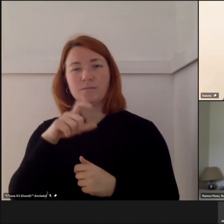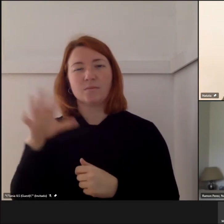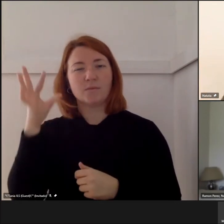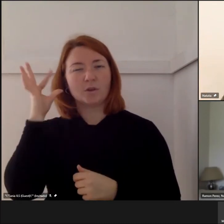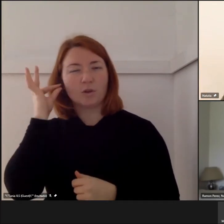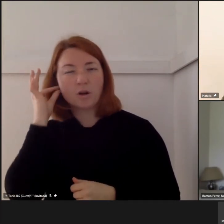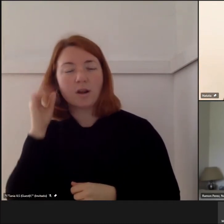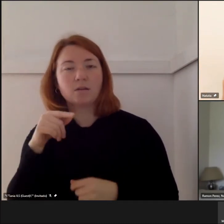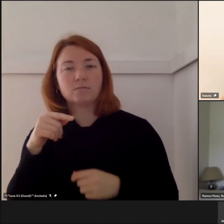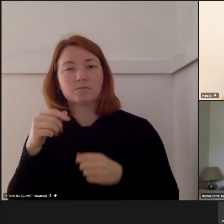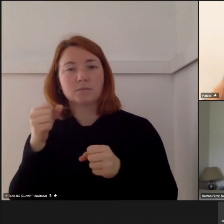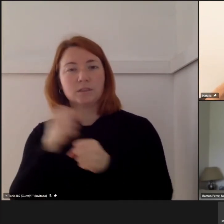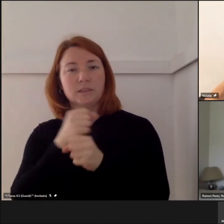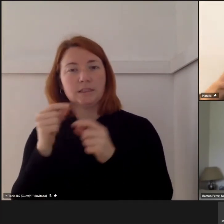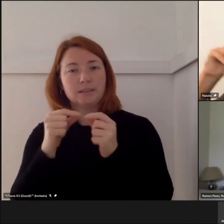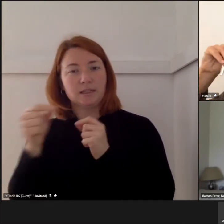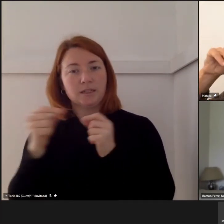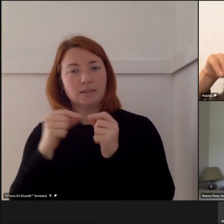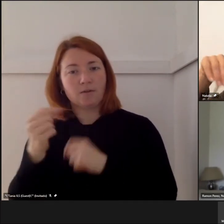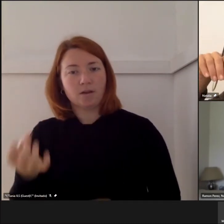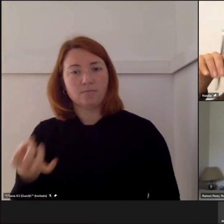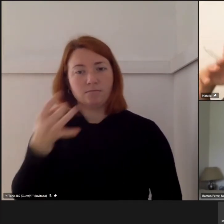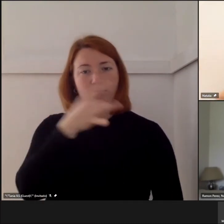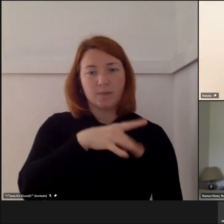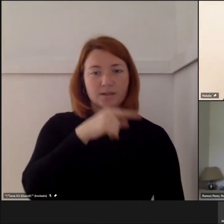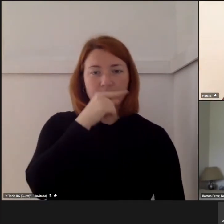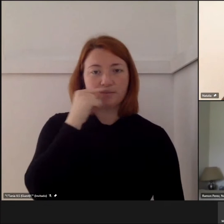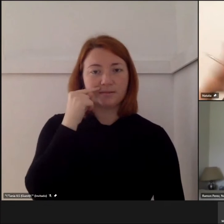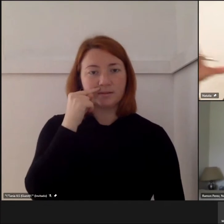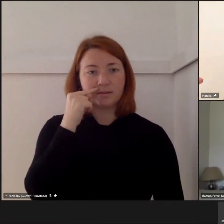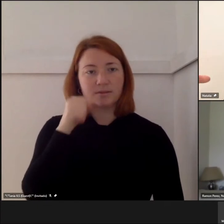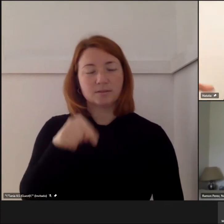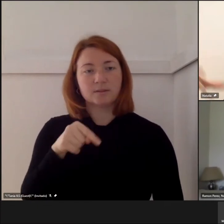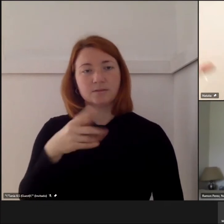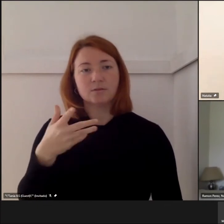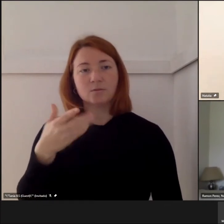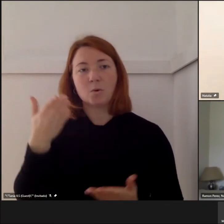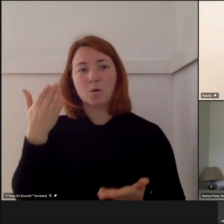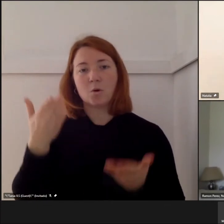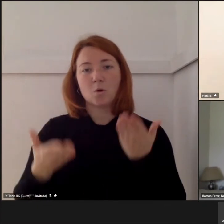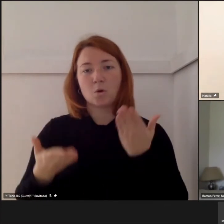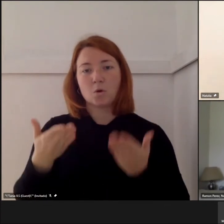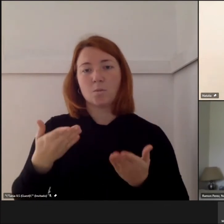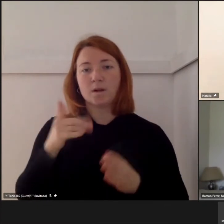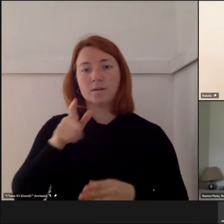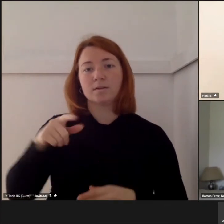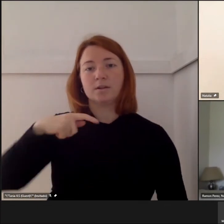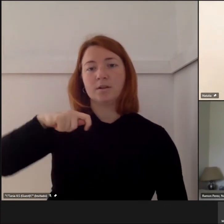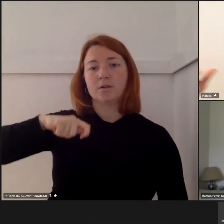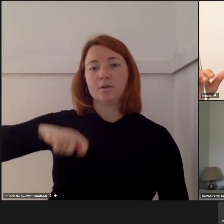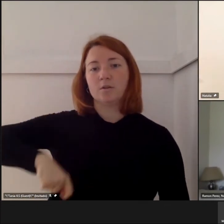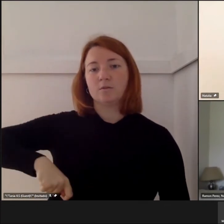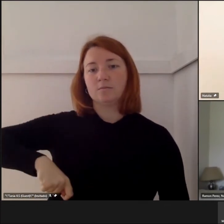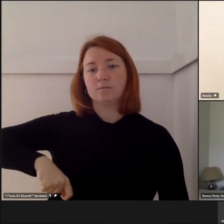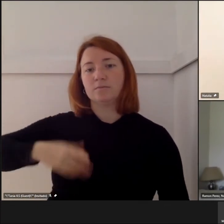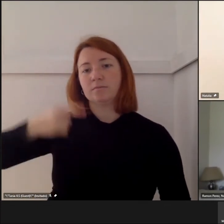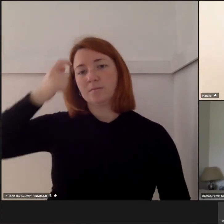no? Vull dir, ho heu... És a dir, aquestes dades estan contrastades amb les professions? Perquè, clar, m'imagino que són